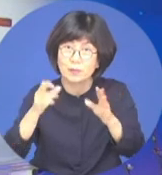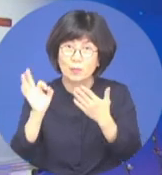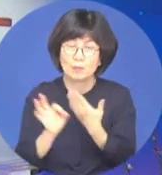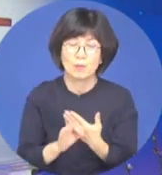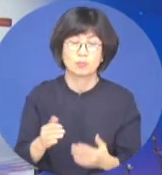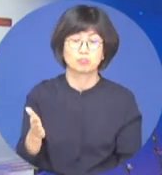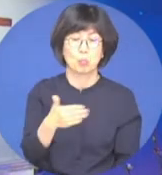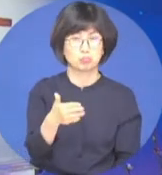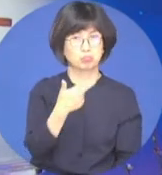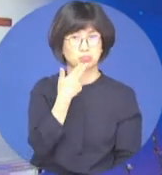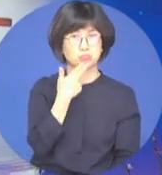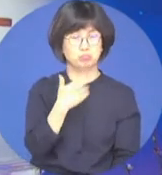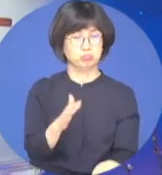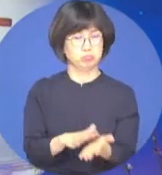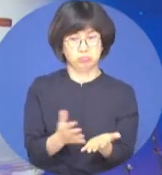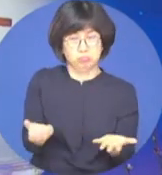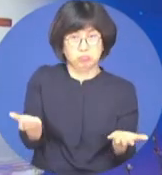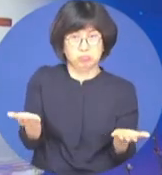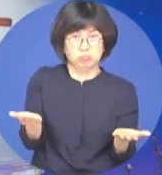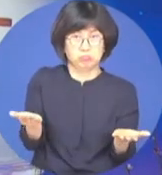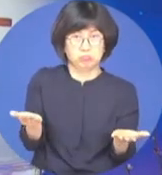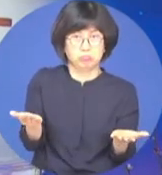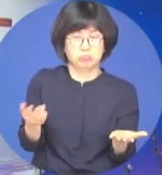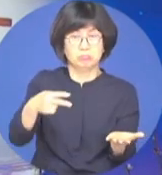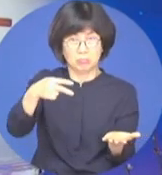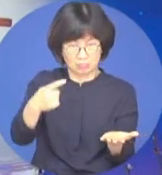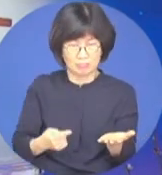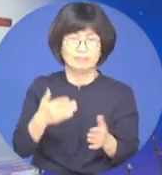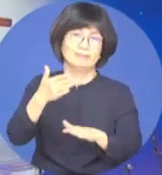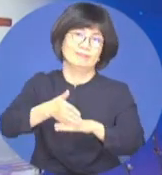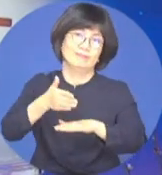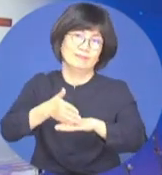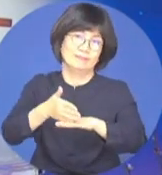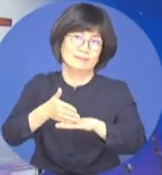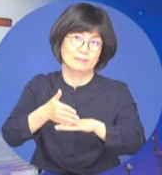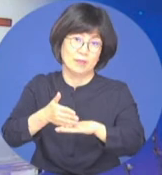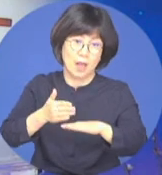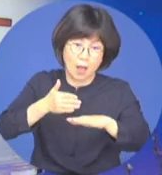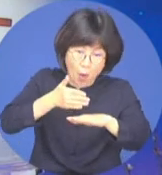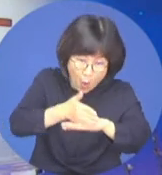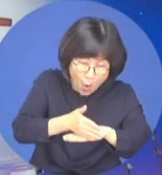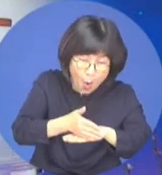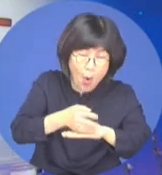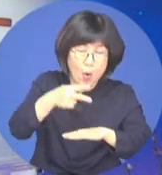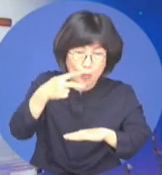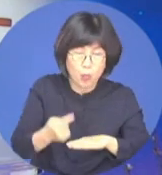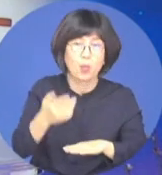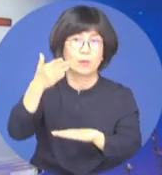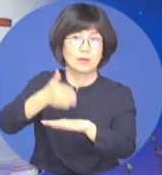없을지라도. 없을지라도 감사다. 없을지라도. 더딜지라도 감사.